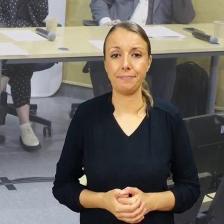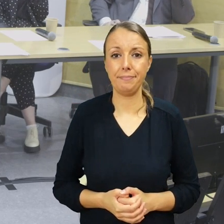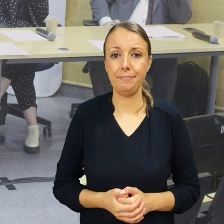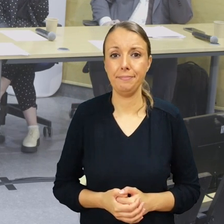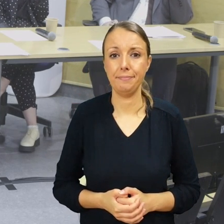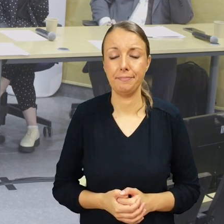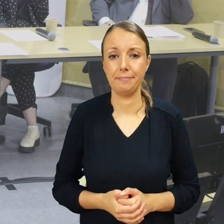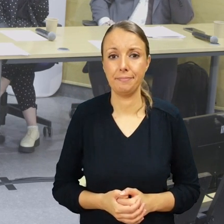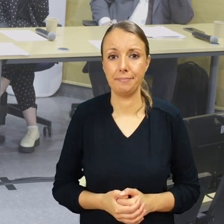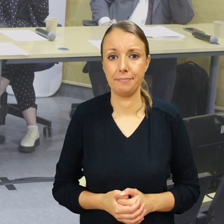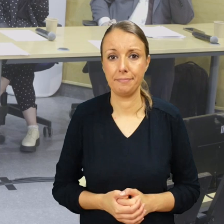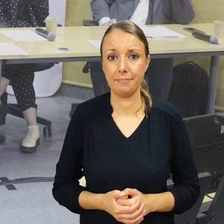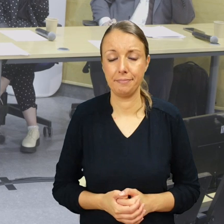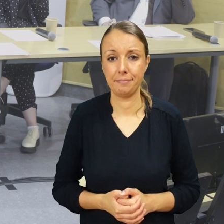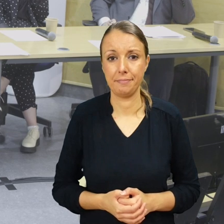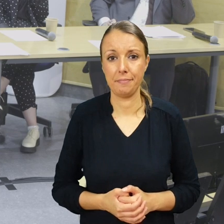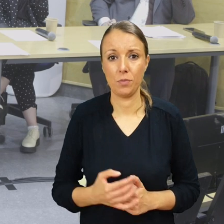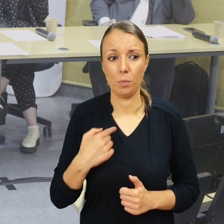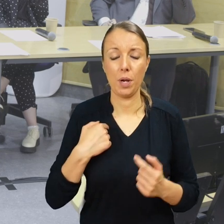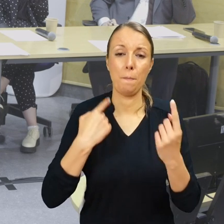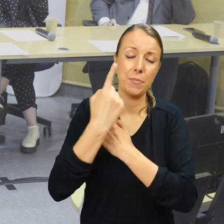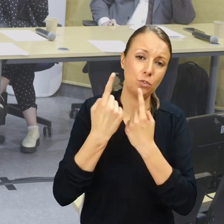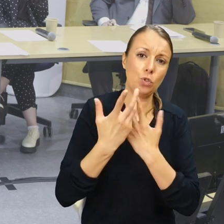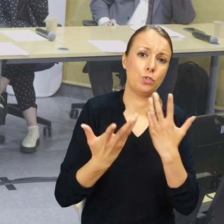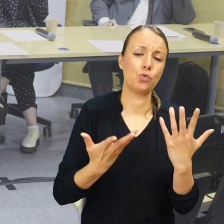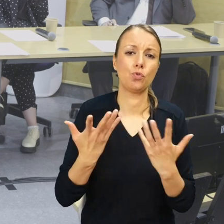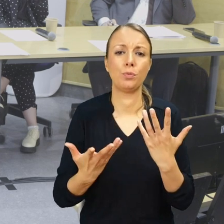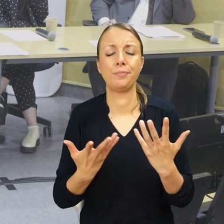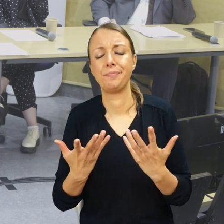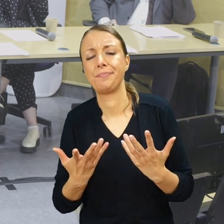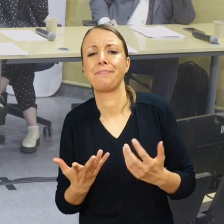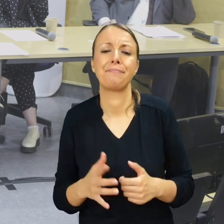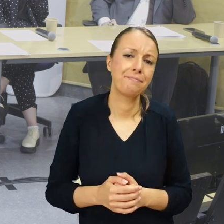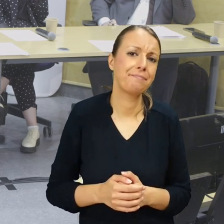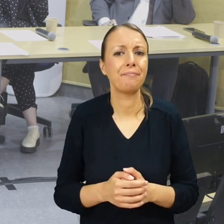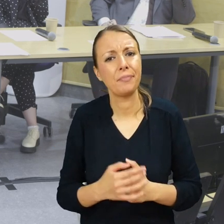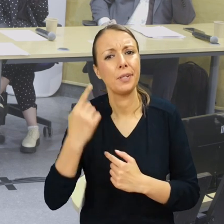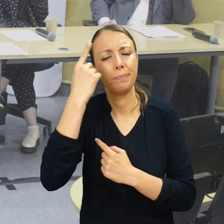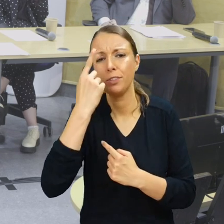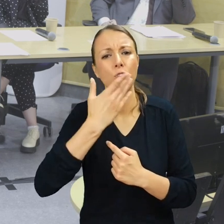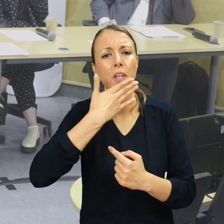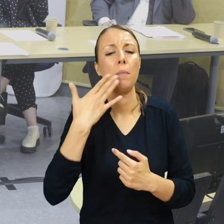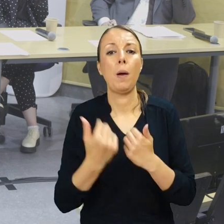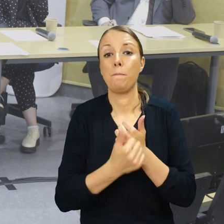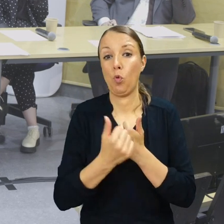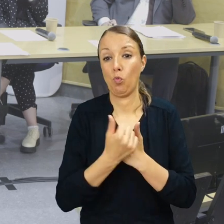tak mówię, no tutaj nie sądzę, żeby był jakikolwiek przyczynek do tego, że